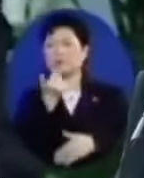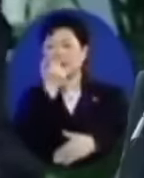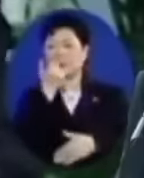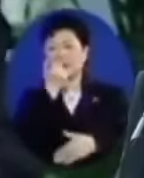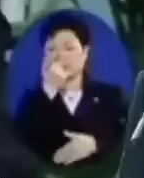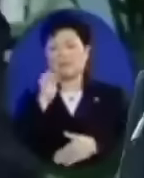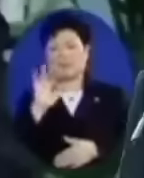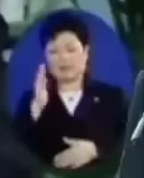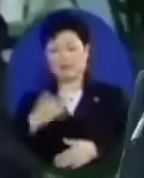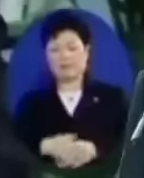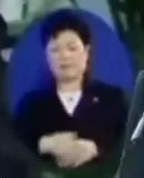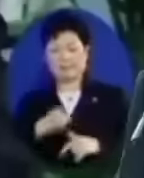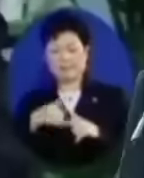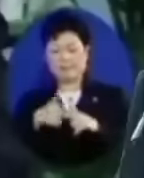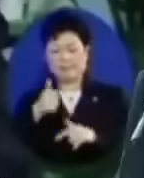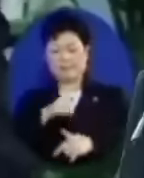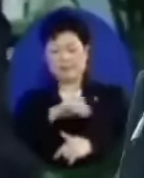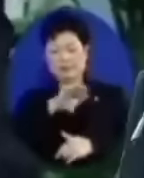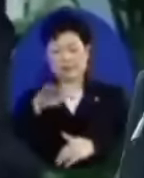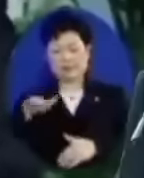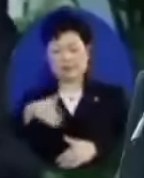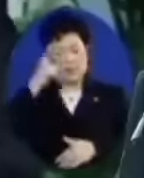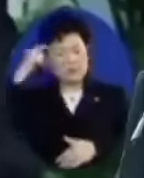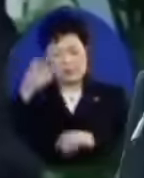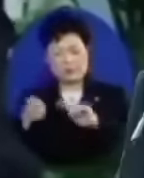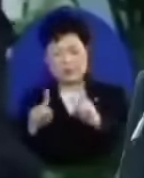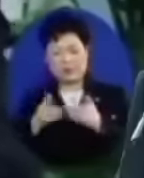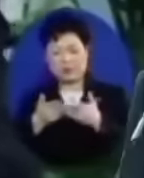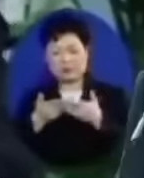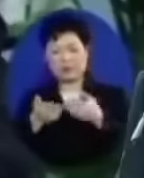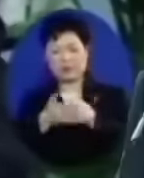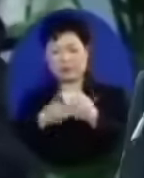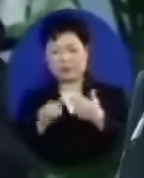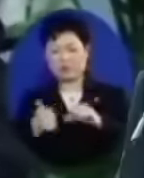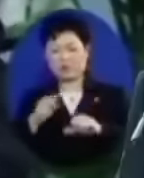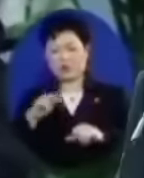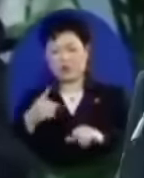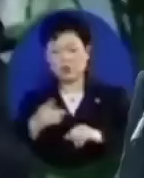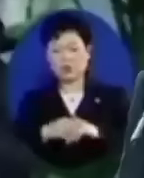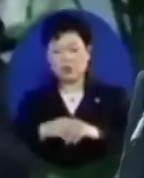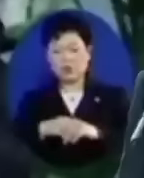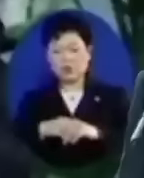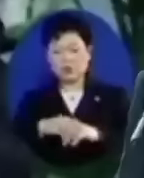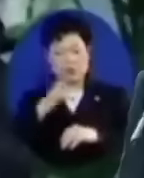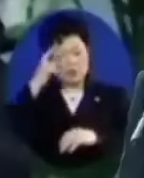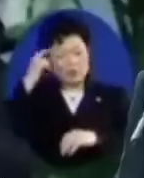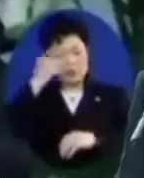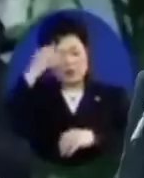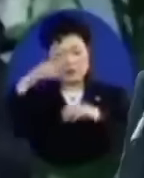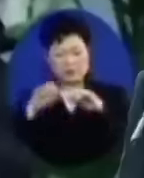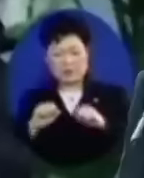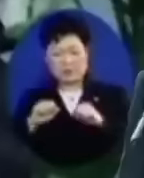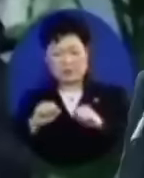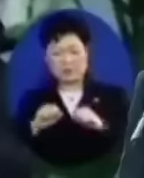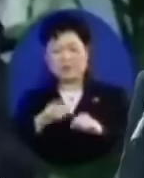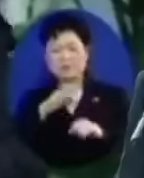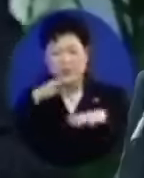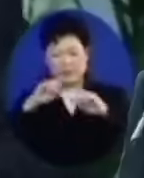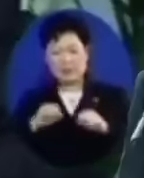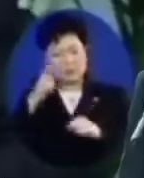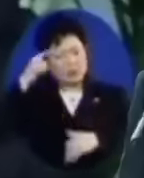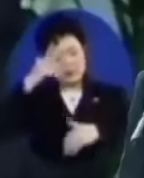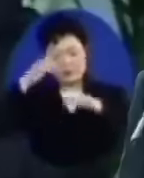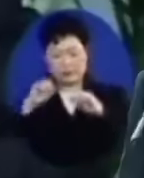것입니다. 예수님이 우리 영혼을 살려주셨으므로 우리는 죽어도 속 영은 살고 살아도 속 영은 삽니다.